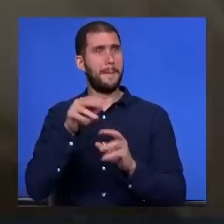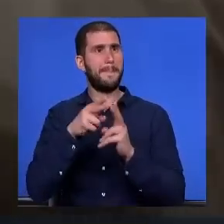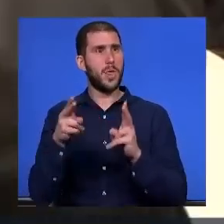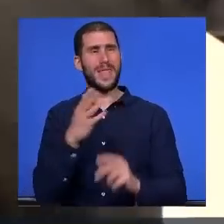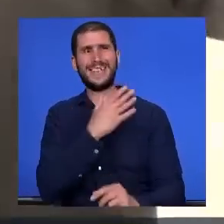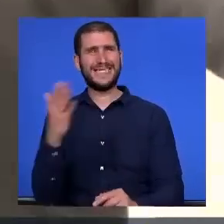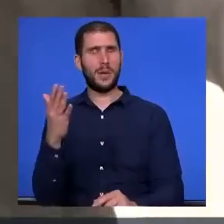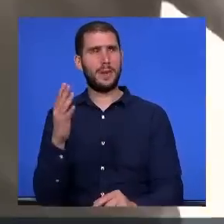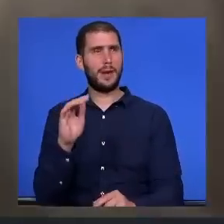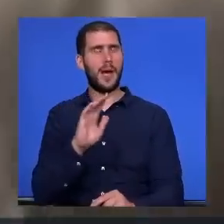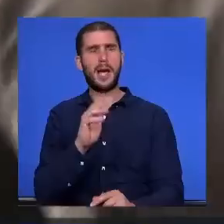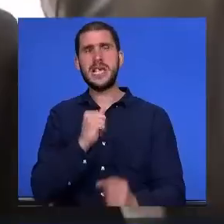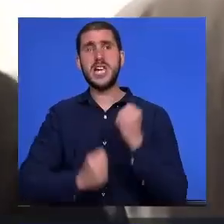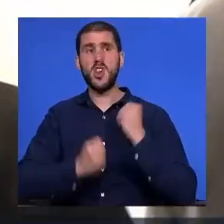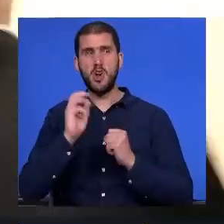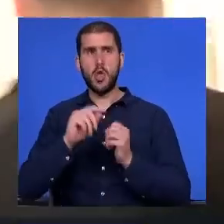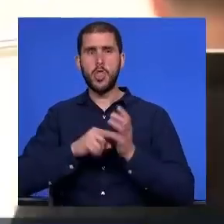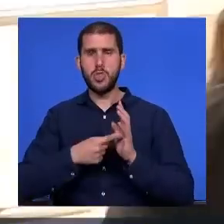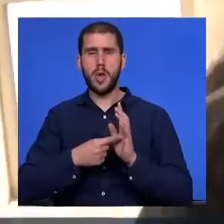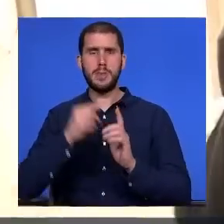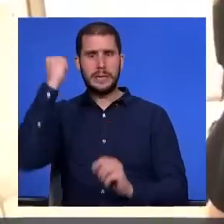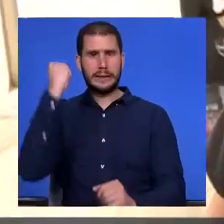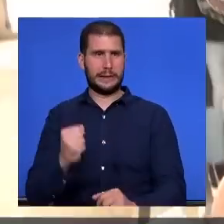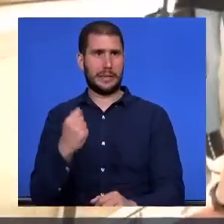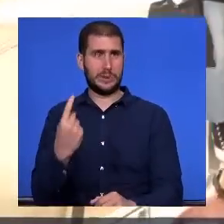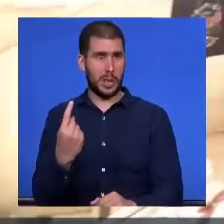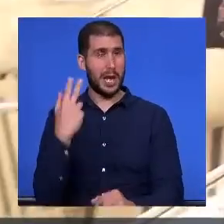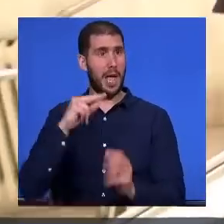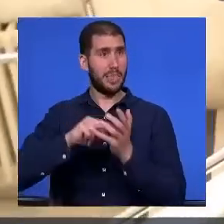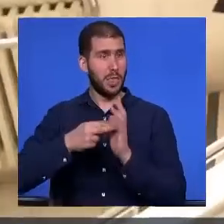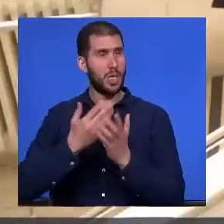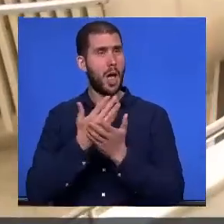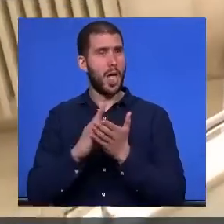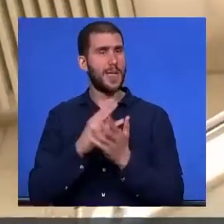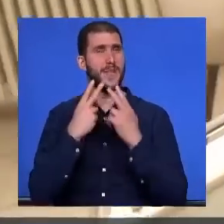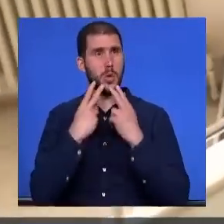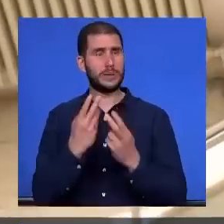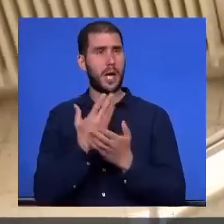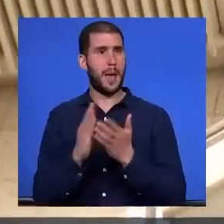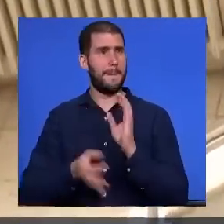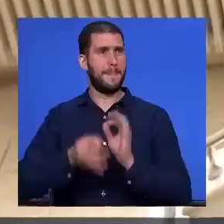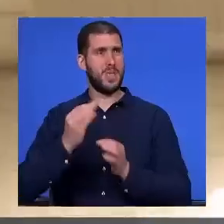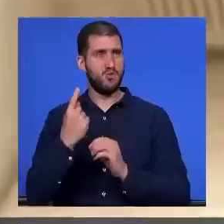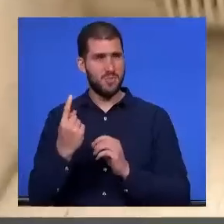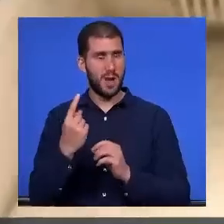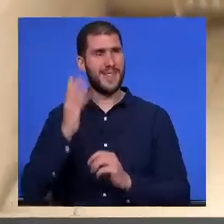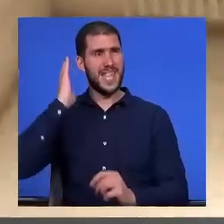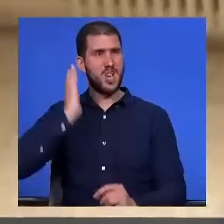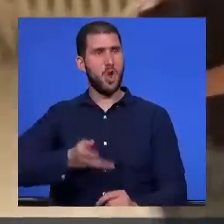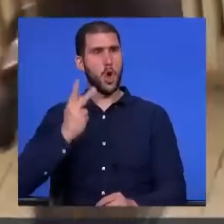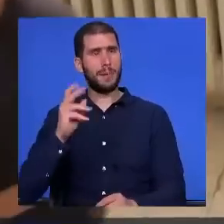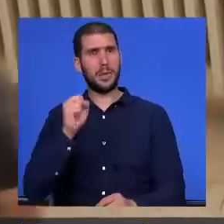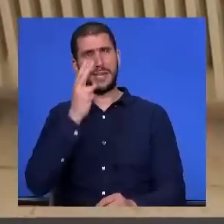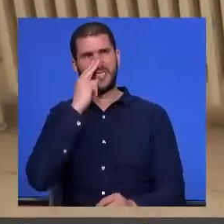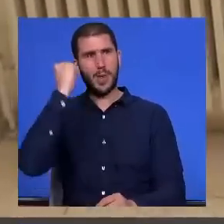הקיצוני, הדרסטי, שנועד לקפד את חייה. היו תכנון, החלטה ותוצאה קבע בית המשפט, והרשיע את קובי סטרוג